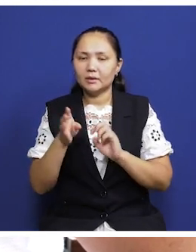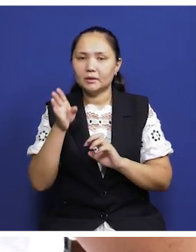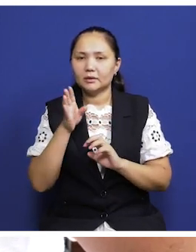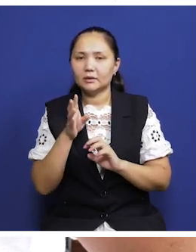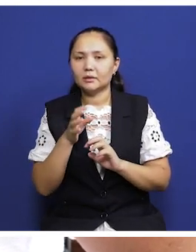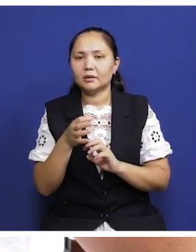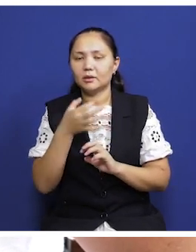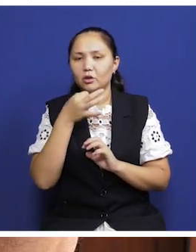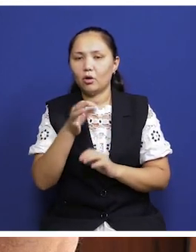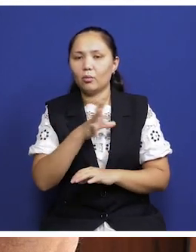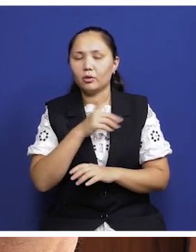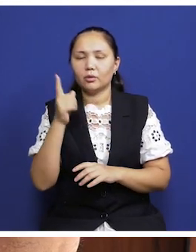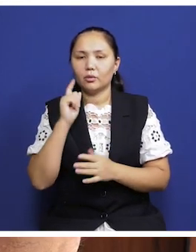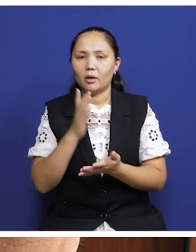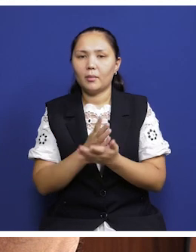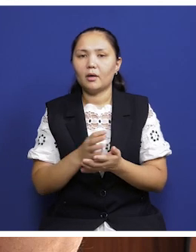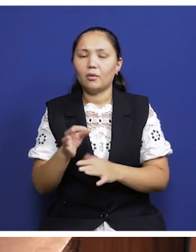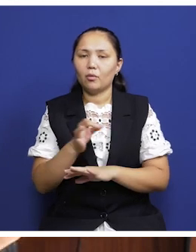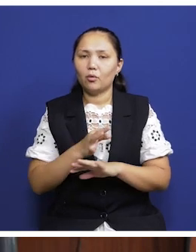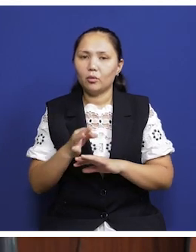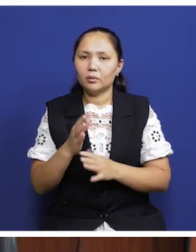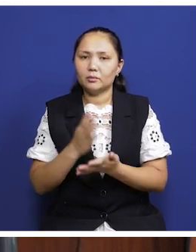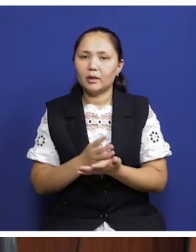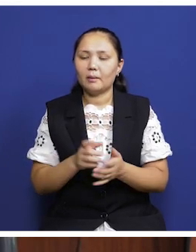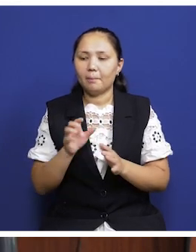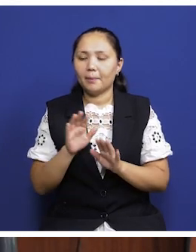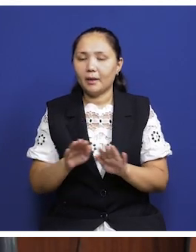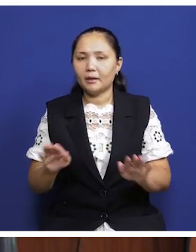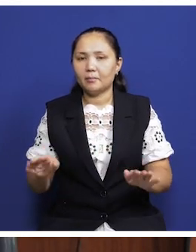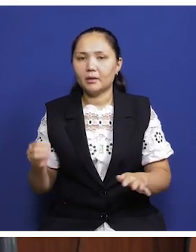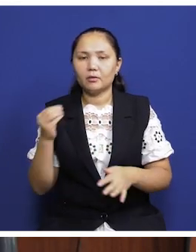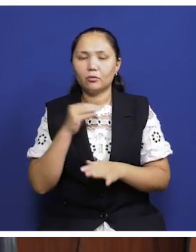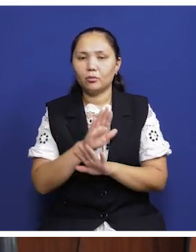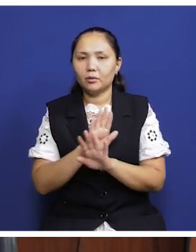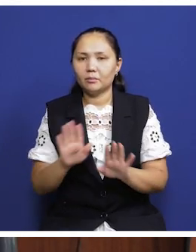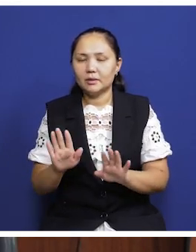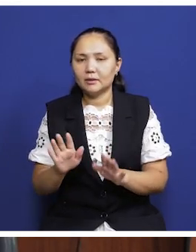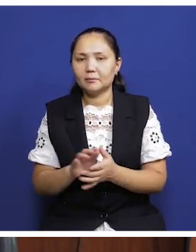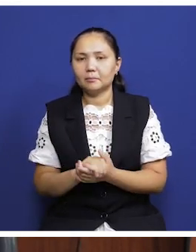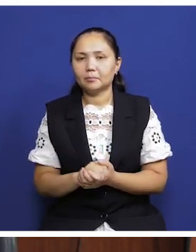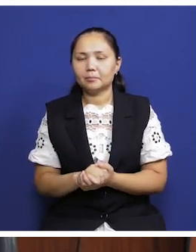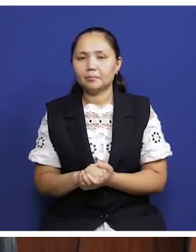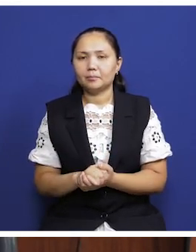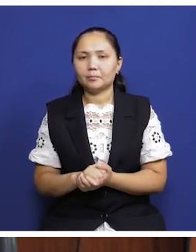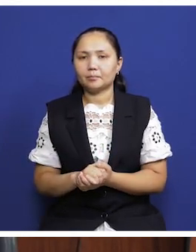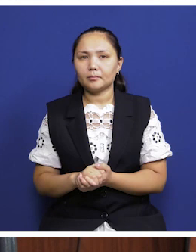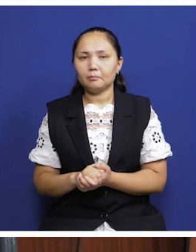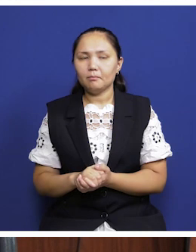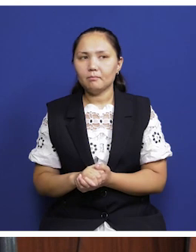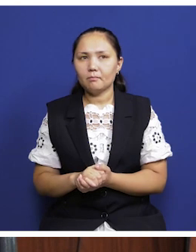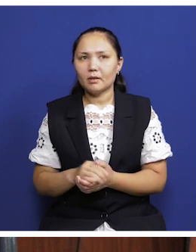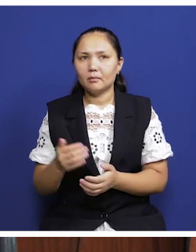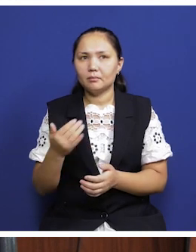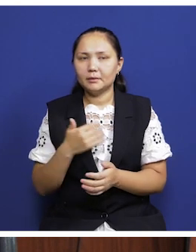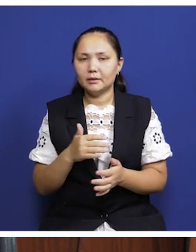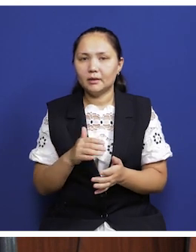шешіледі деген ойдамыз. Шағын үш ауылдан ғана тұрады, біз енді халық саны тым көп елді мекендерге жатпаймыз. Сондықтан